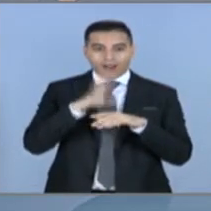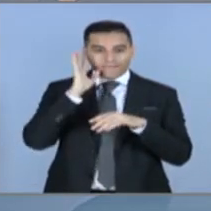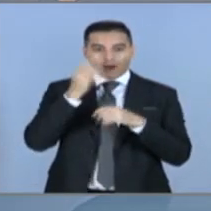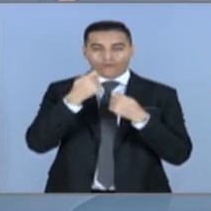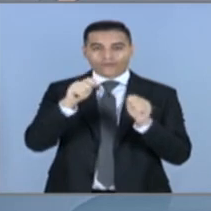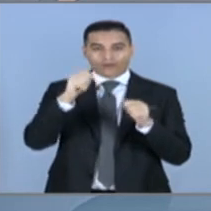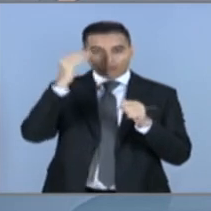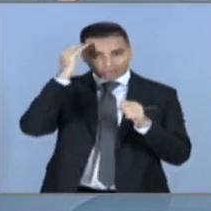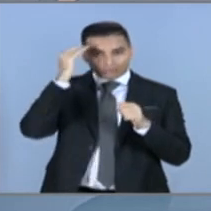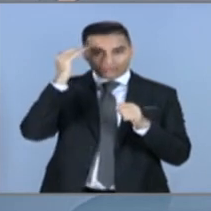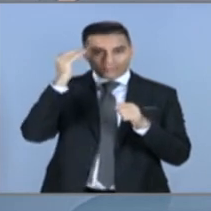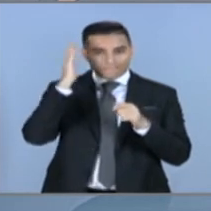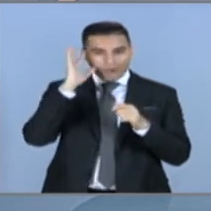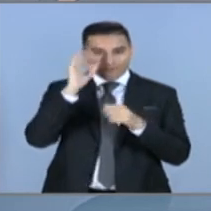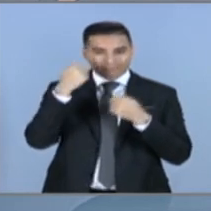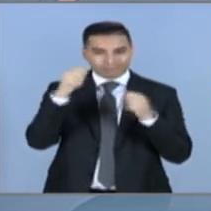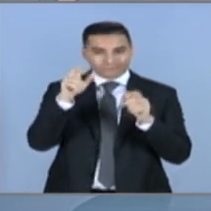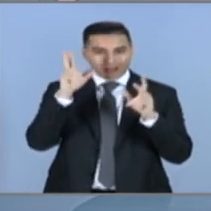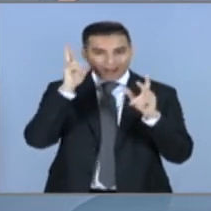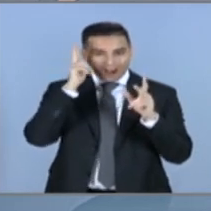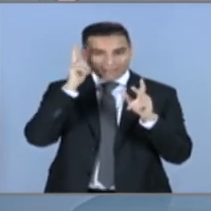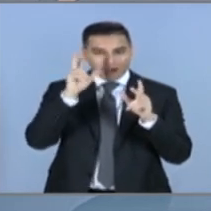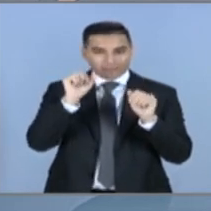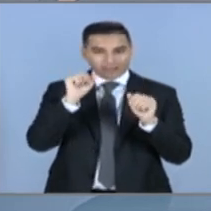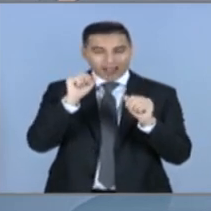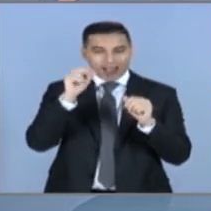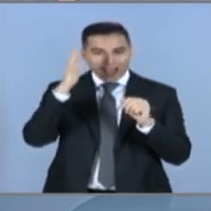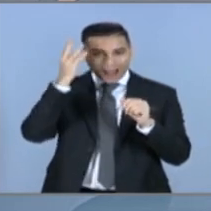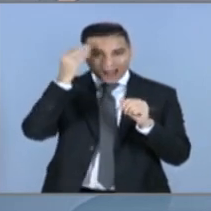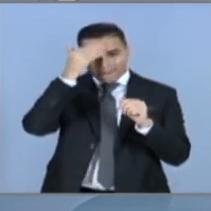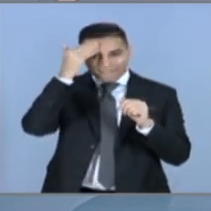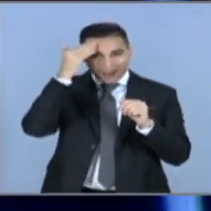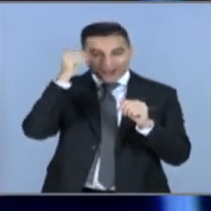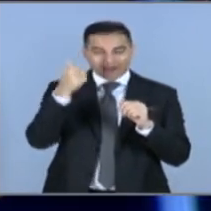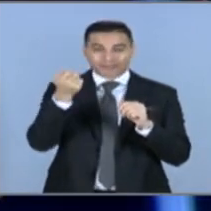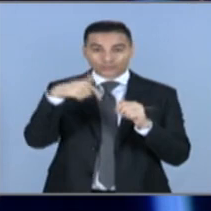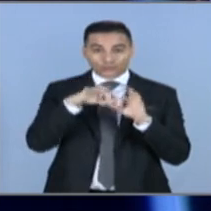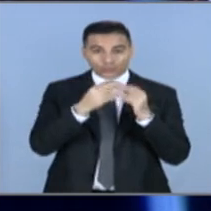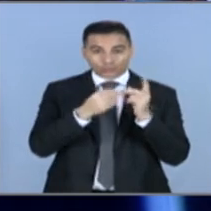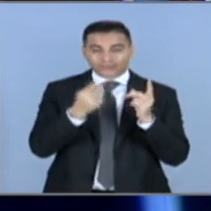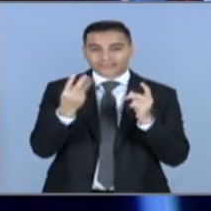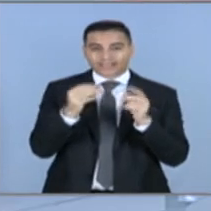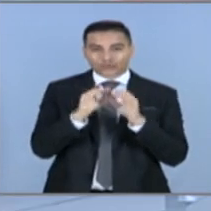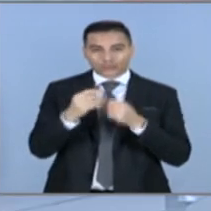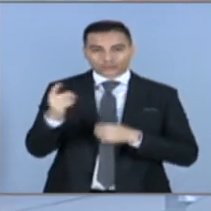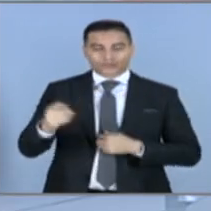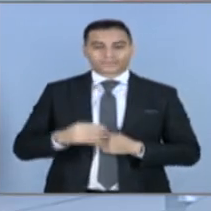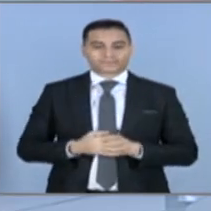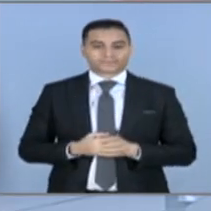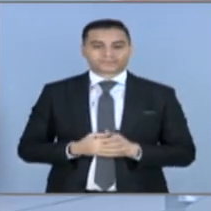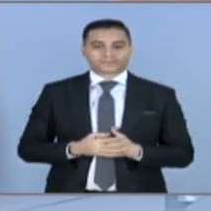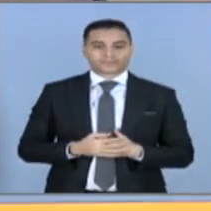المعارف. دكتور فيكتور 10 نقط، 65 عيلة مسيحة، 30 عيلة أبو